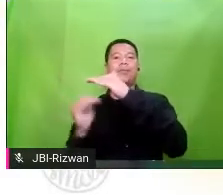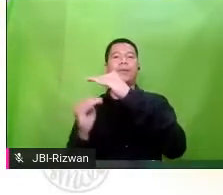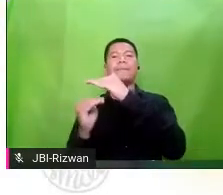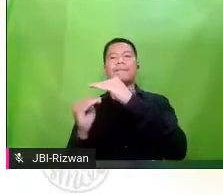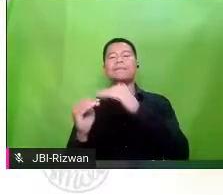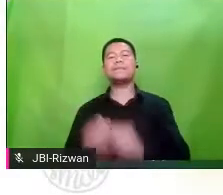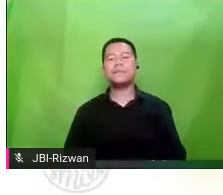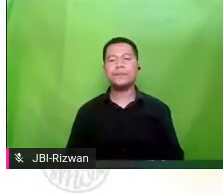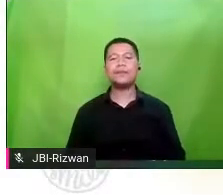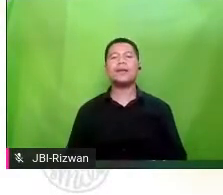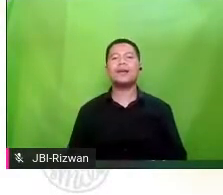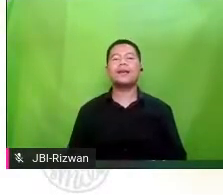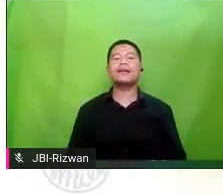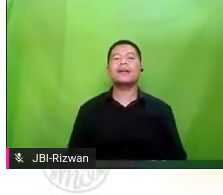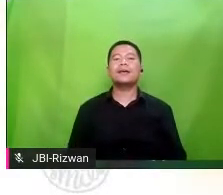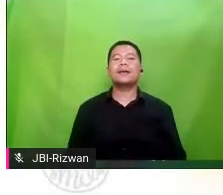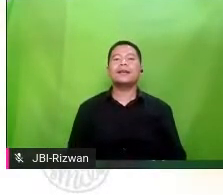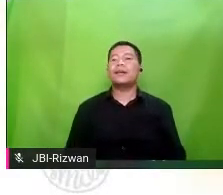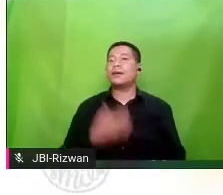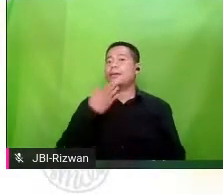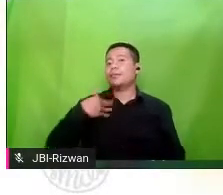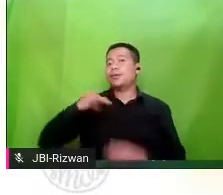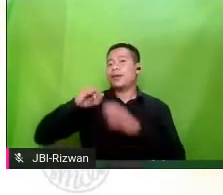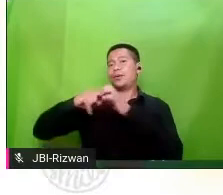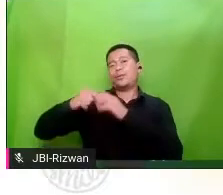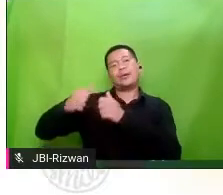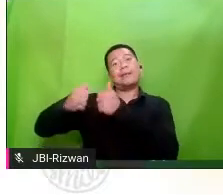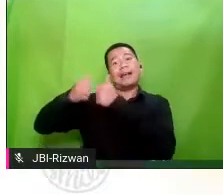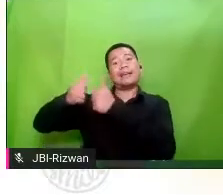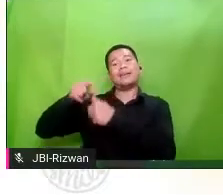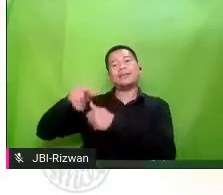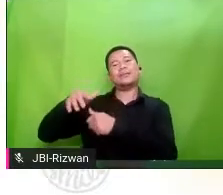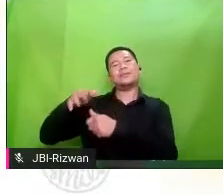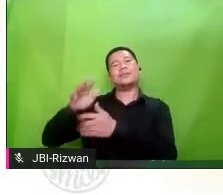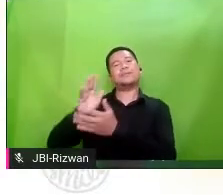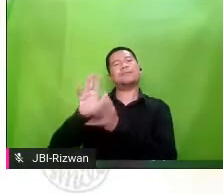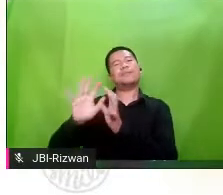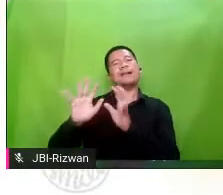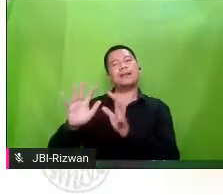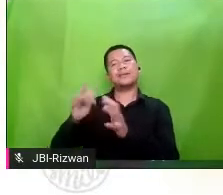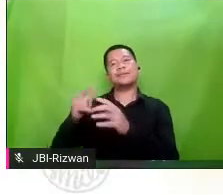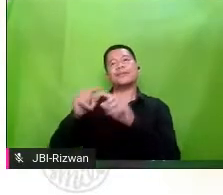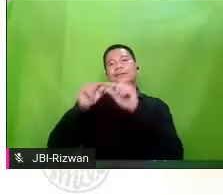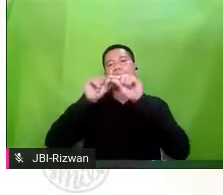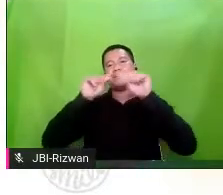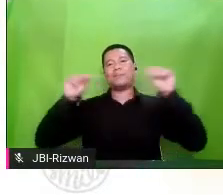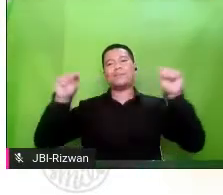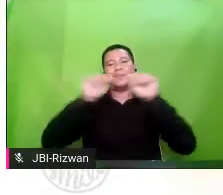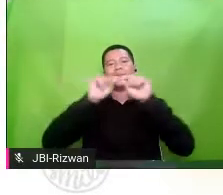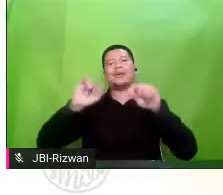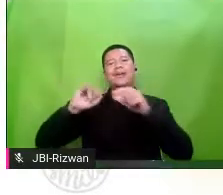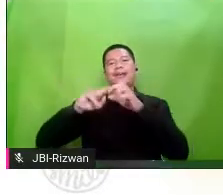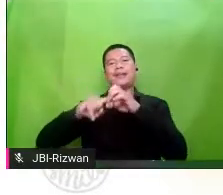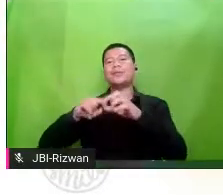IQ lebih baik pun sebagian besar berada pada posisi borderline IQ ya. Ada pada angka